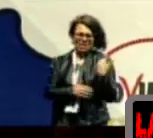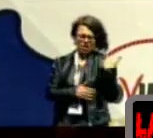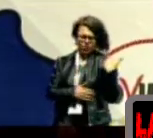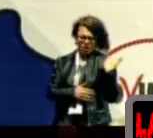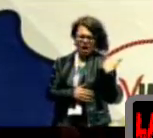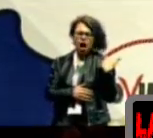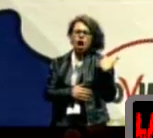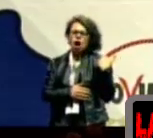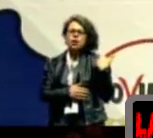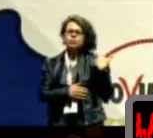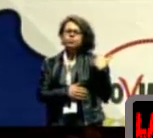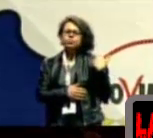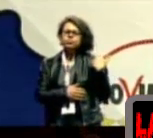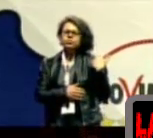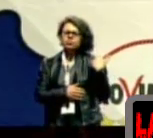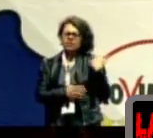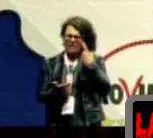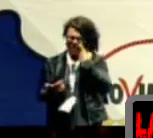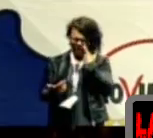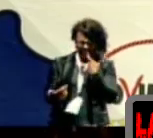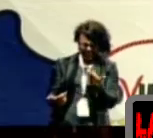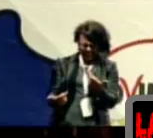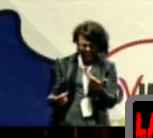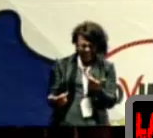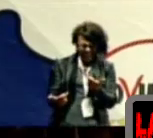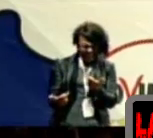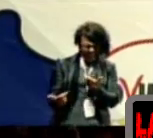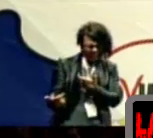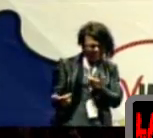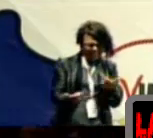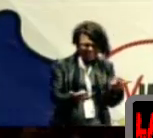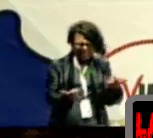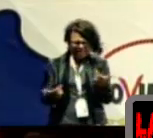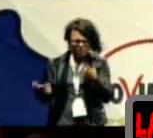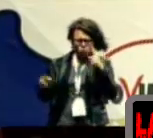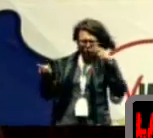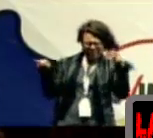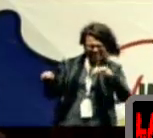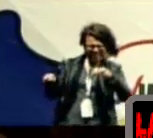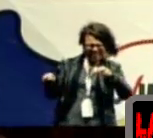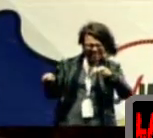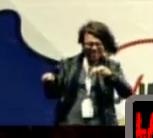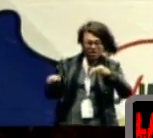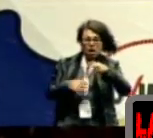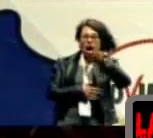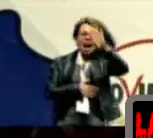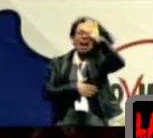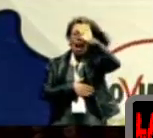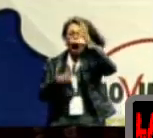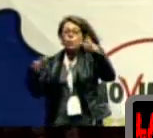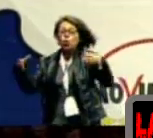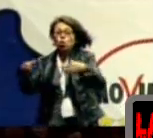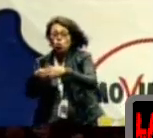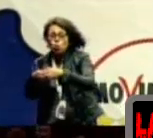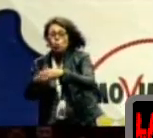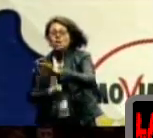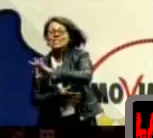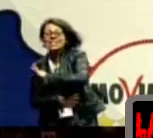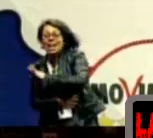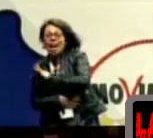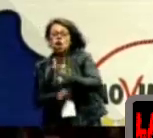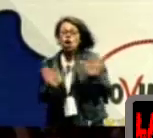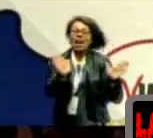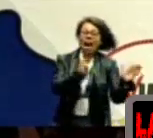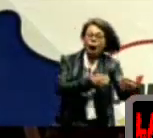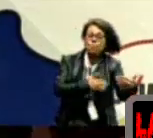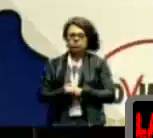sotto il fuoco di tutti i parlamentari 163 sono i capigruppo rispettivamente al Senato e alla camera Vito